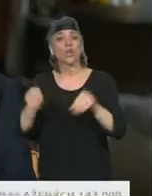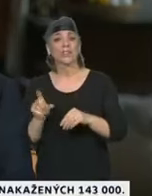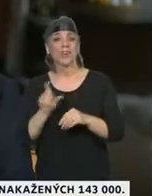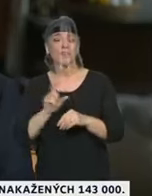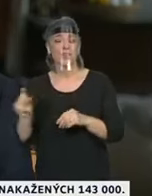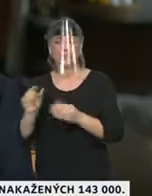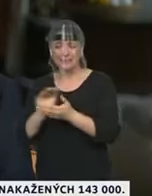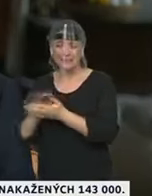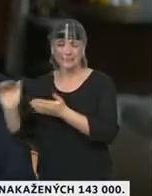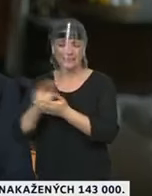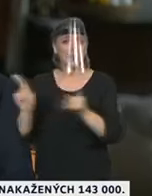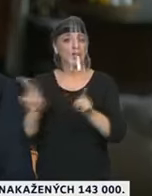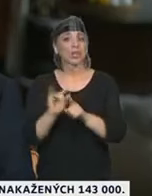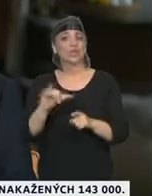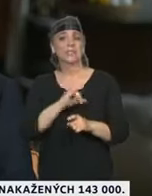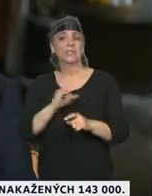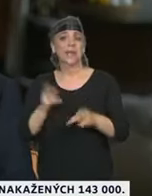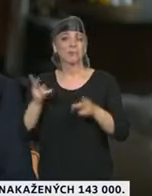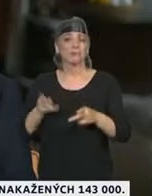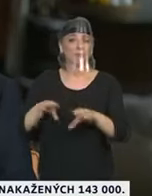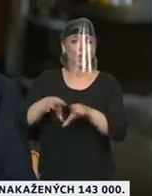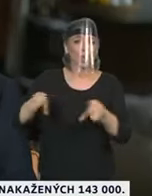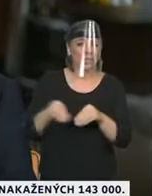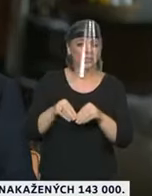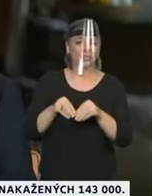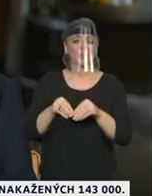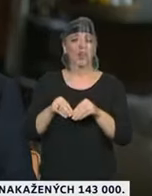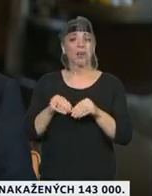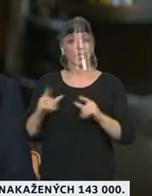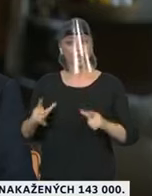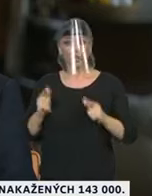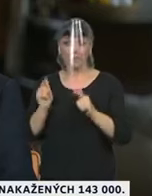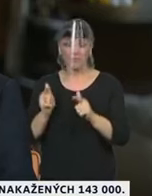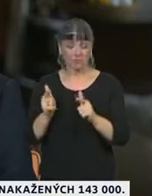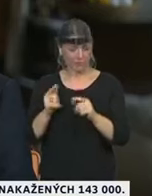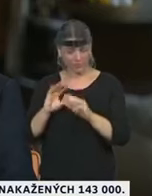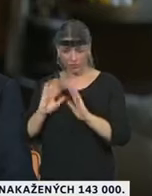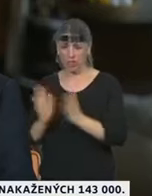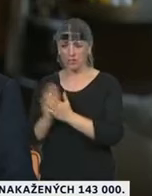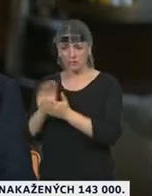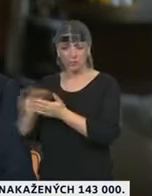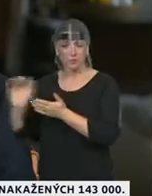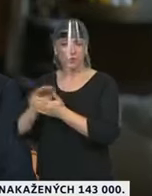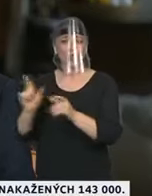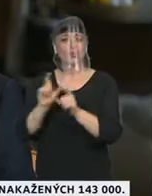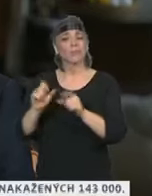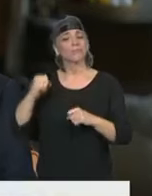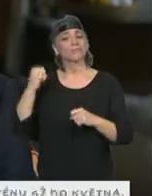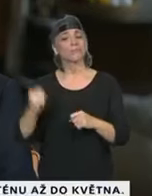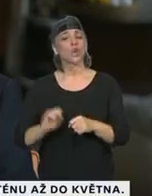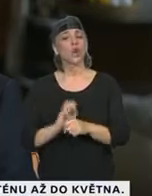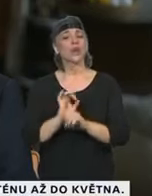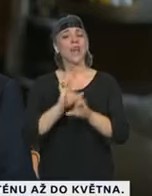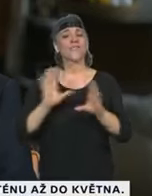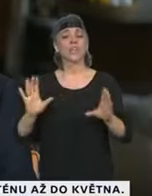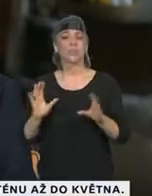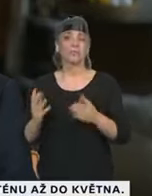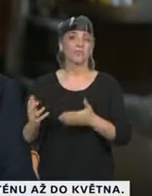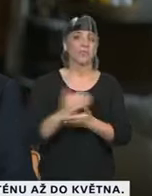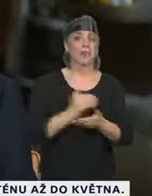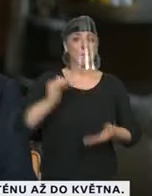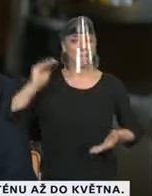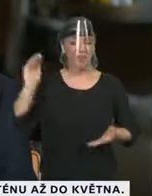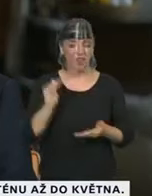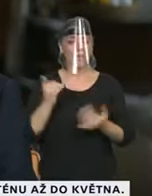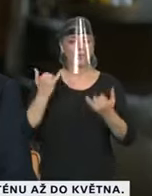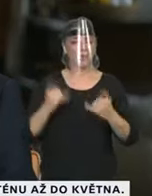ale taky samoživitelkám a dalším. Zkrátka všem, kteří přišli kvůli koronaviru o příjem. Jsme na to připraveni